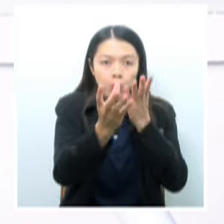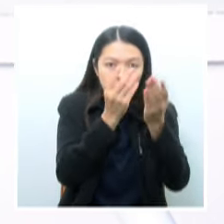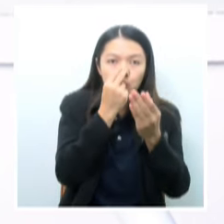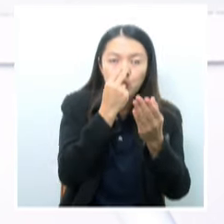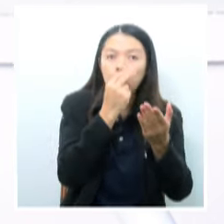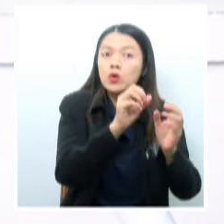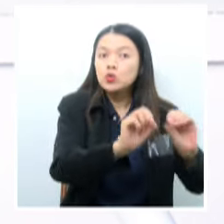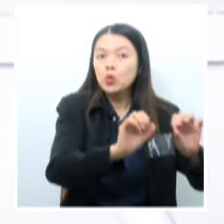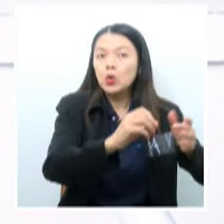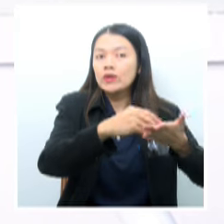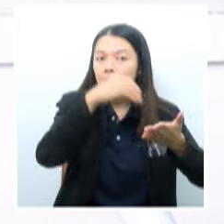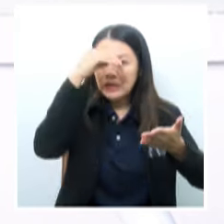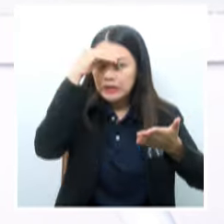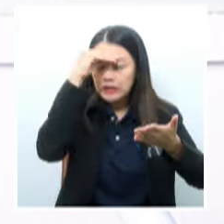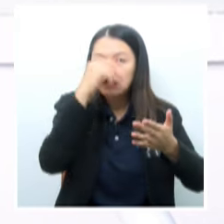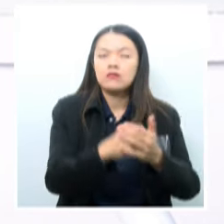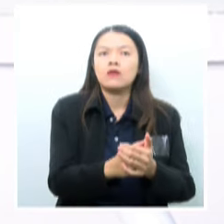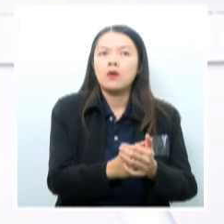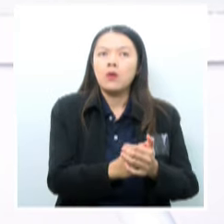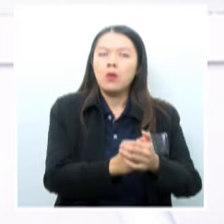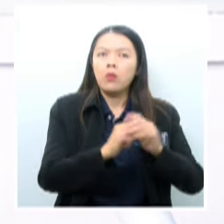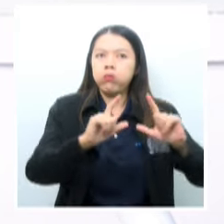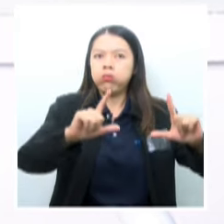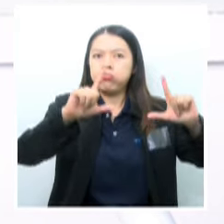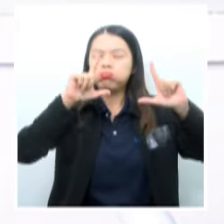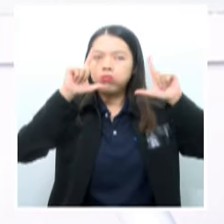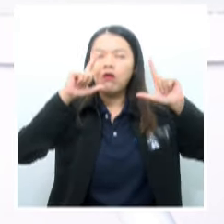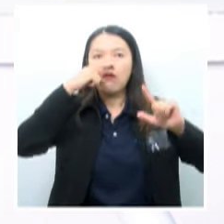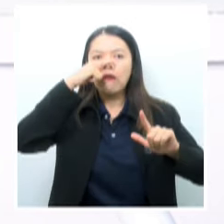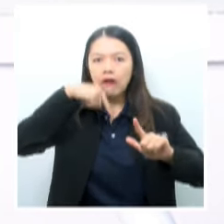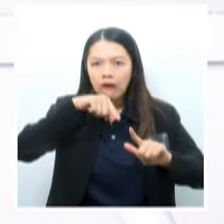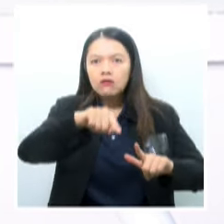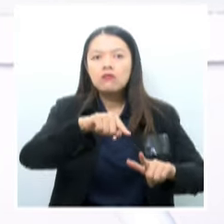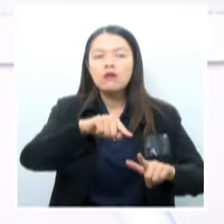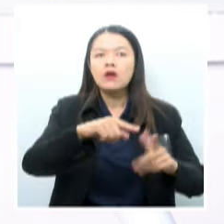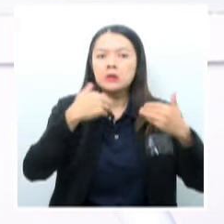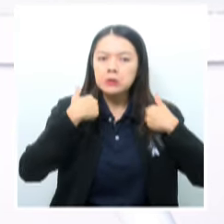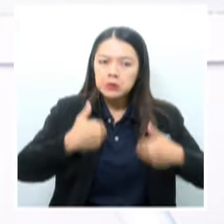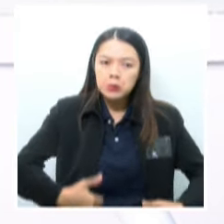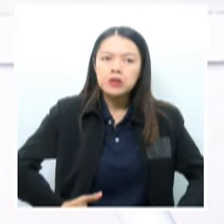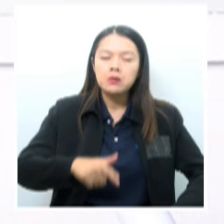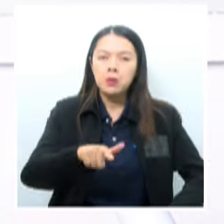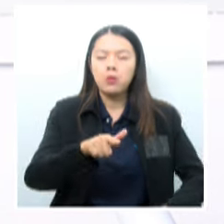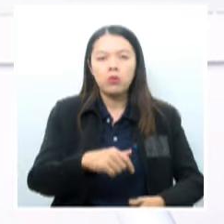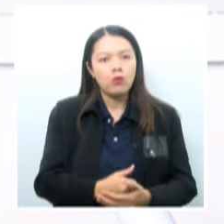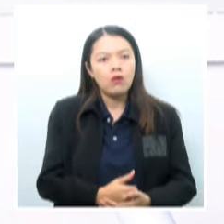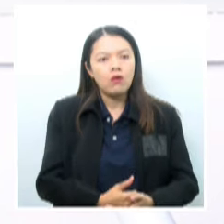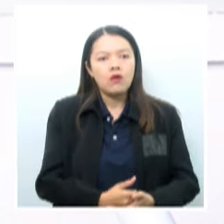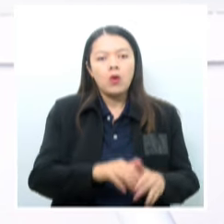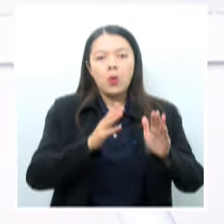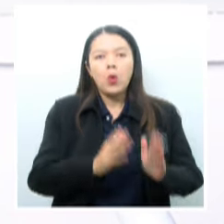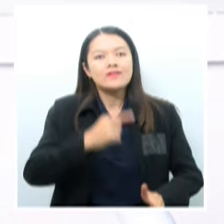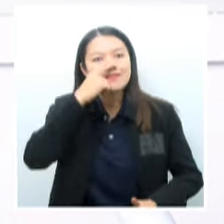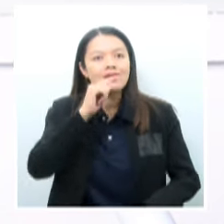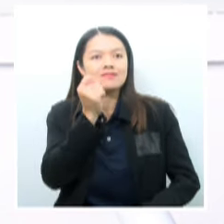นะคะที่เป็นเรื่องราวของซอฟต์พาวเวอร์ที่ถือได้ว่าเป็นอัตลักษณ์ค่ะรวมไปถึงวิถีชีวิตที่ดำรงอยู่นะคะของชาวไทย